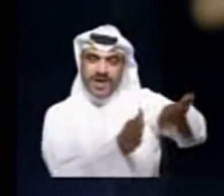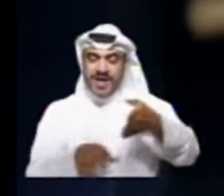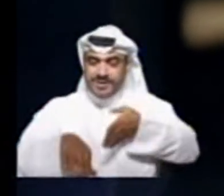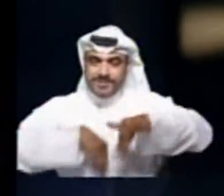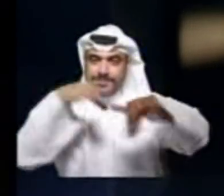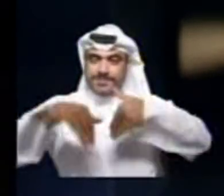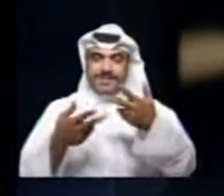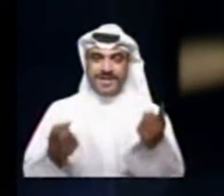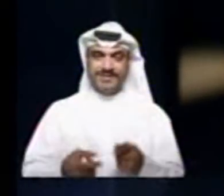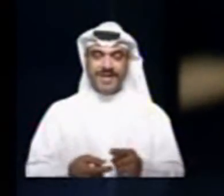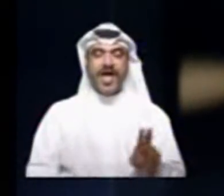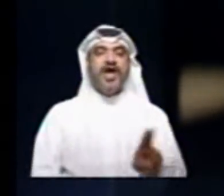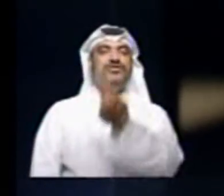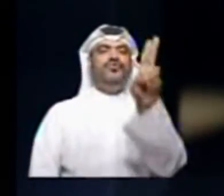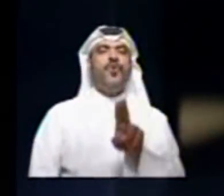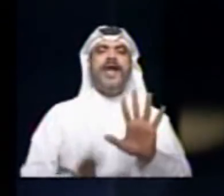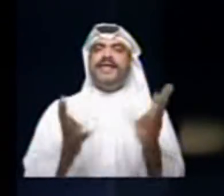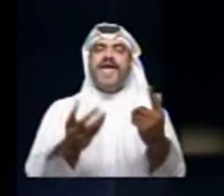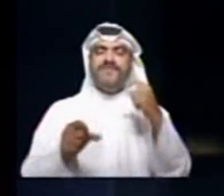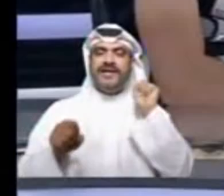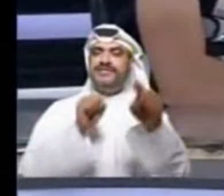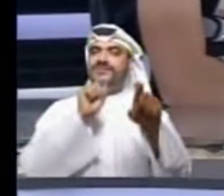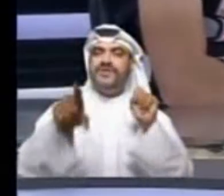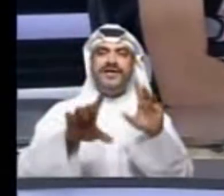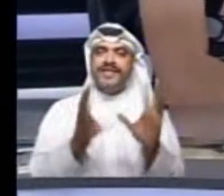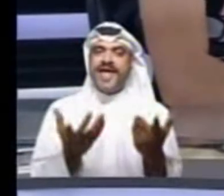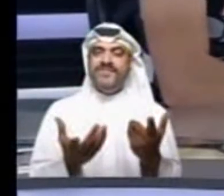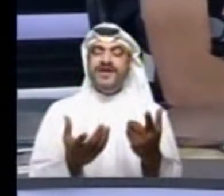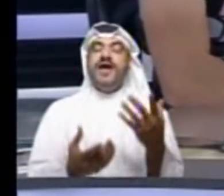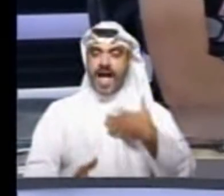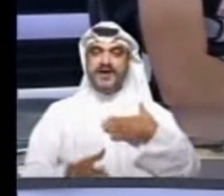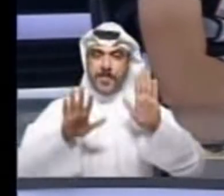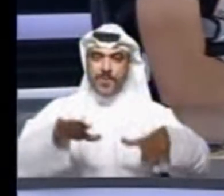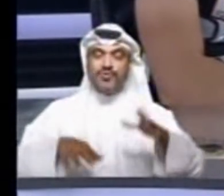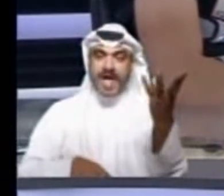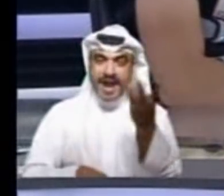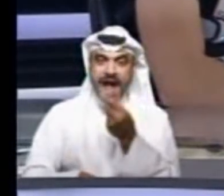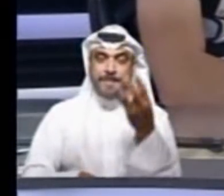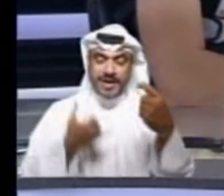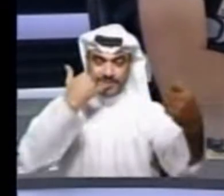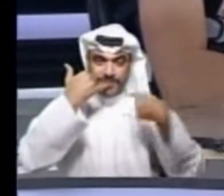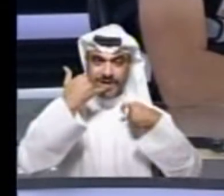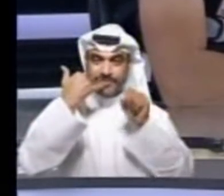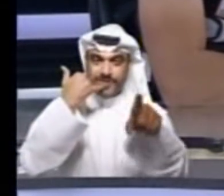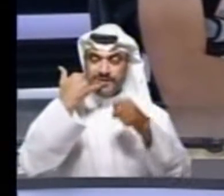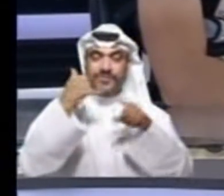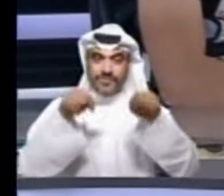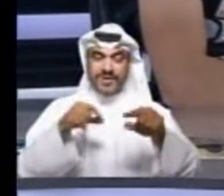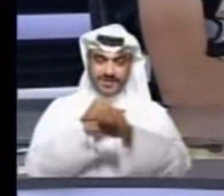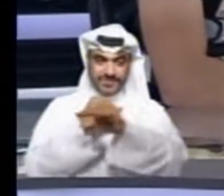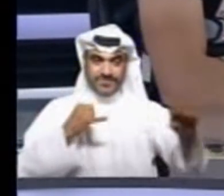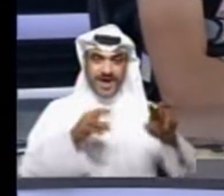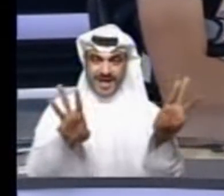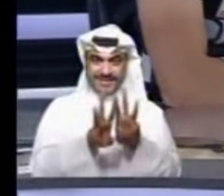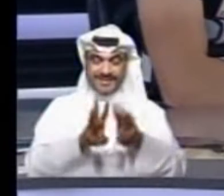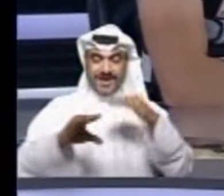طيب كيفية التواصل معكم كفريق متطوع كويتي؟ عندنا هل هناك جهات معينة، أرقام معينة؟ عندنا أرقام خاصة في البلاغات، وطبعا موجودة في السوشيال ميديا كلها.